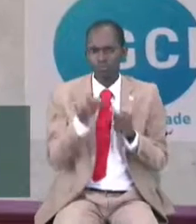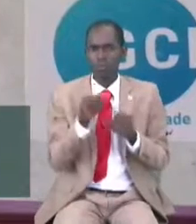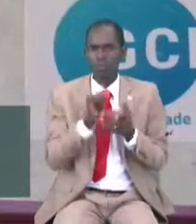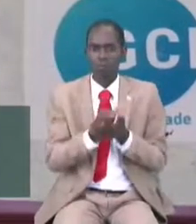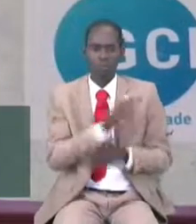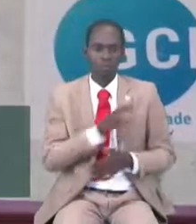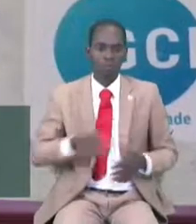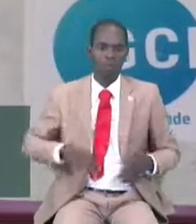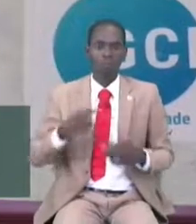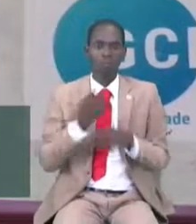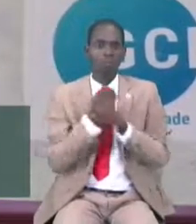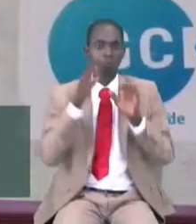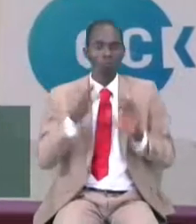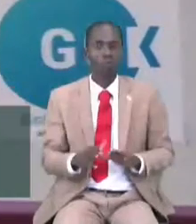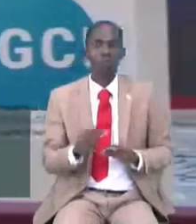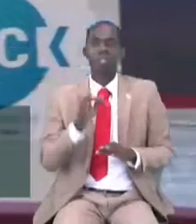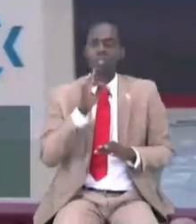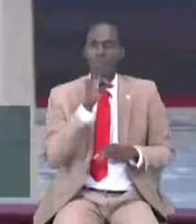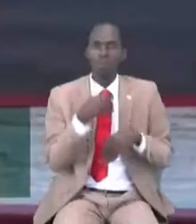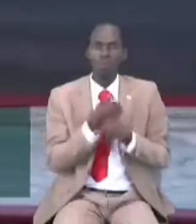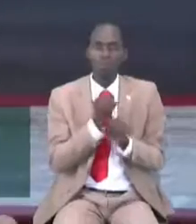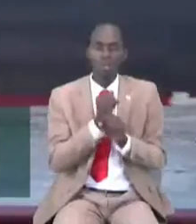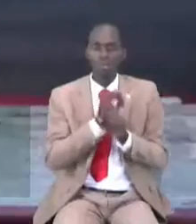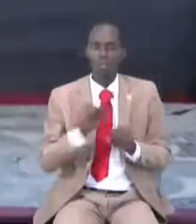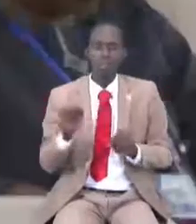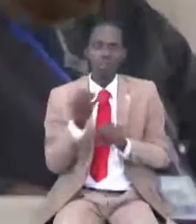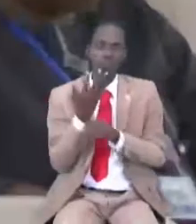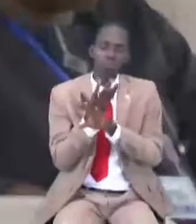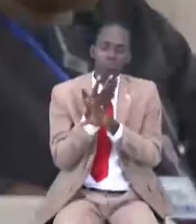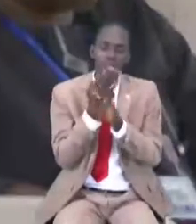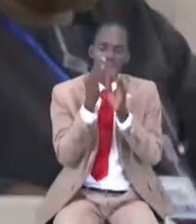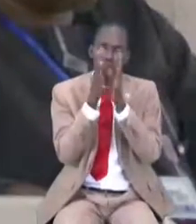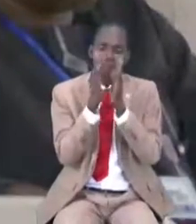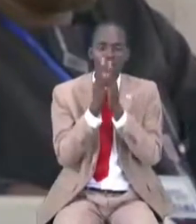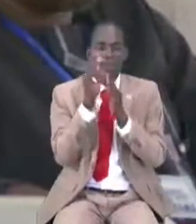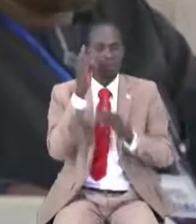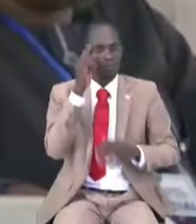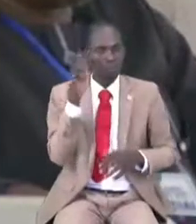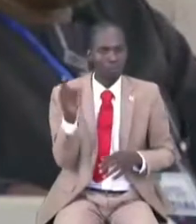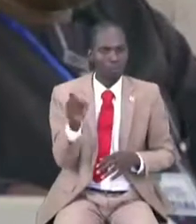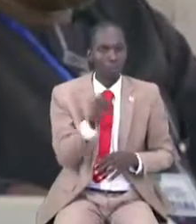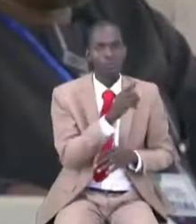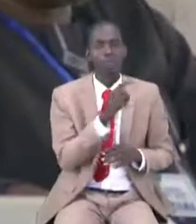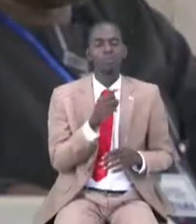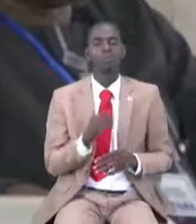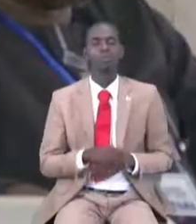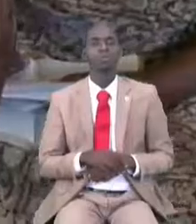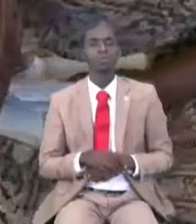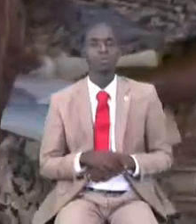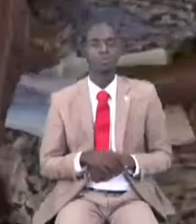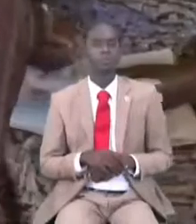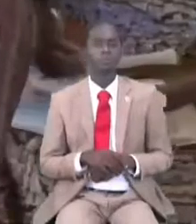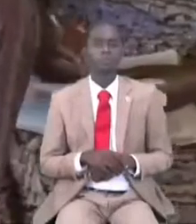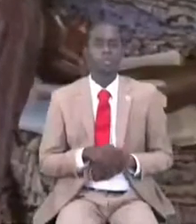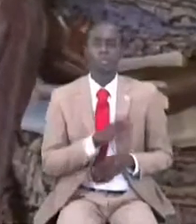Christ intercède en ta faveur. Christ prie pour moi. Je dis,